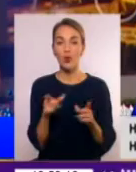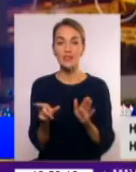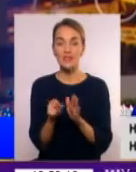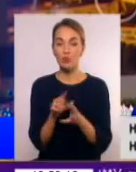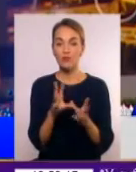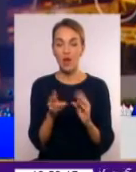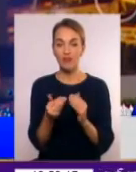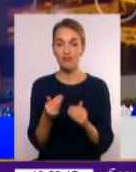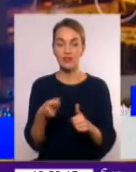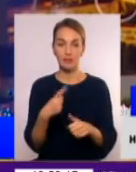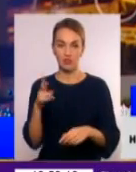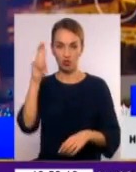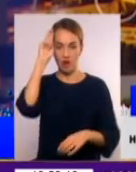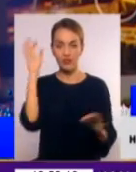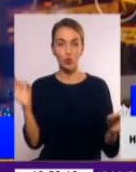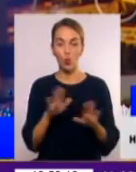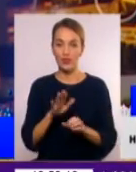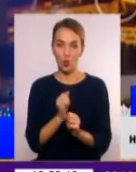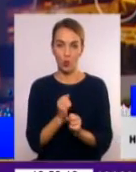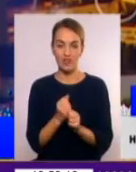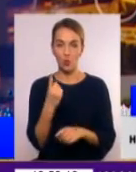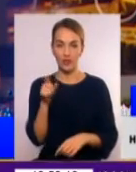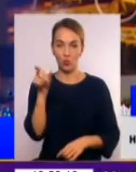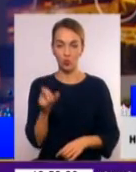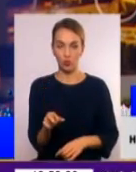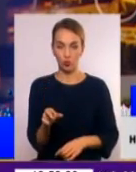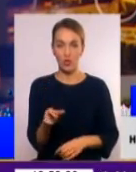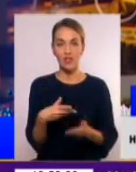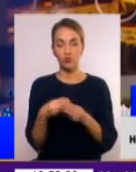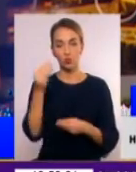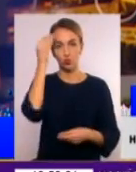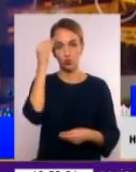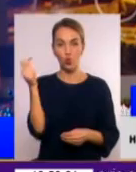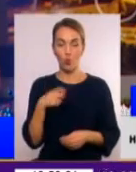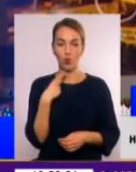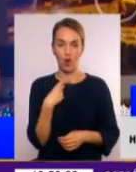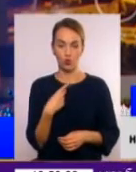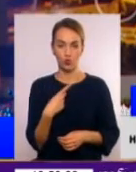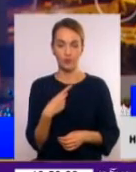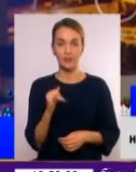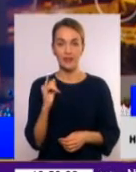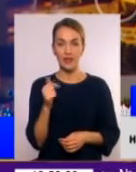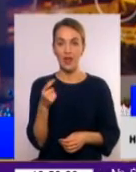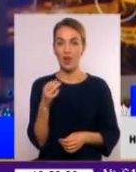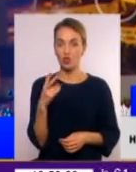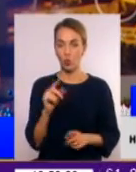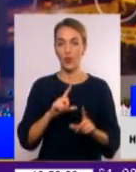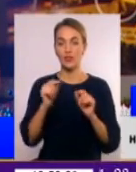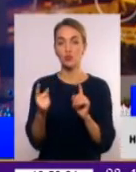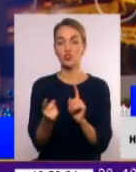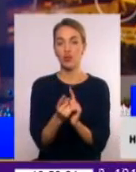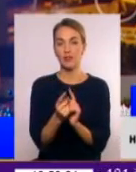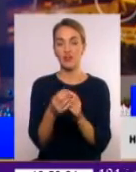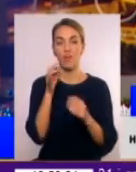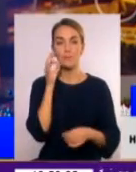від імені держави ніколи не робляться однією людиною на свою думку. Грубо кажучи, Ірина Геращенко їде зустрічатись